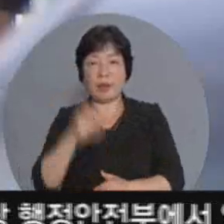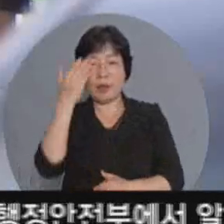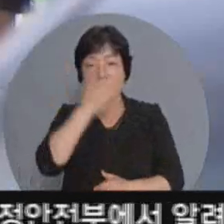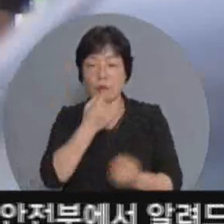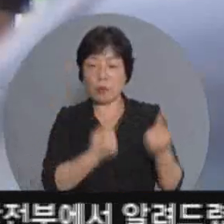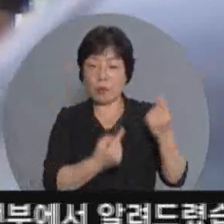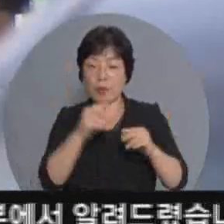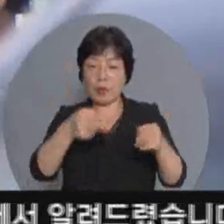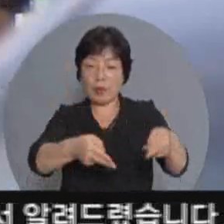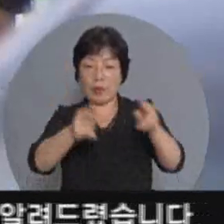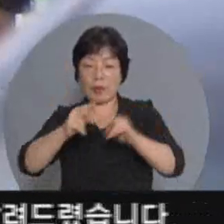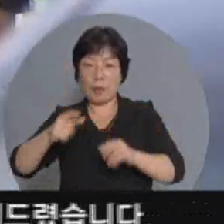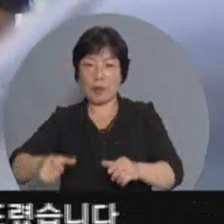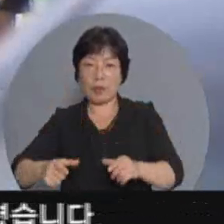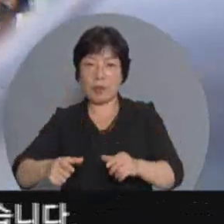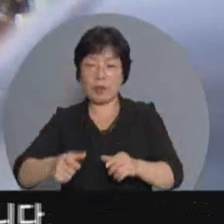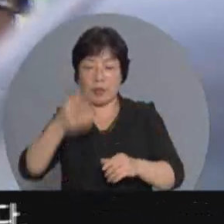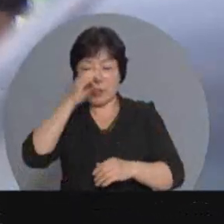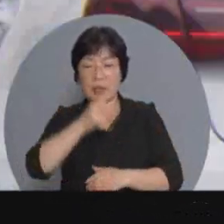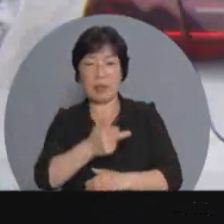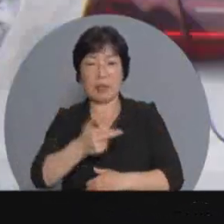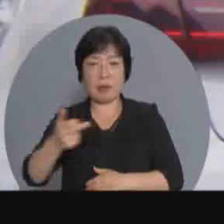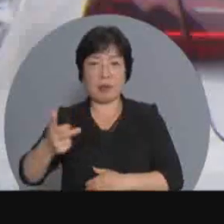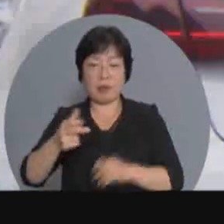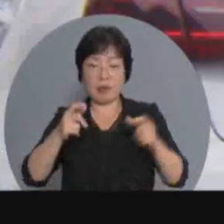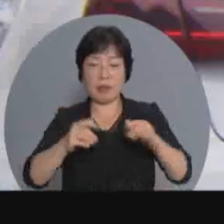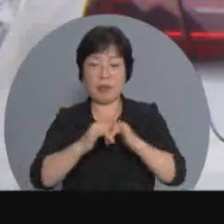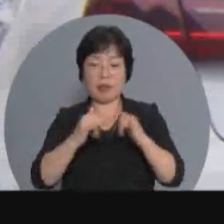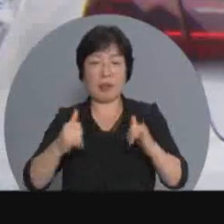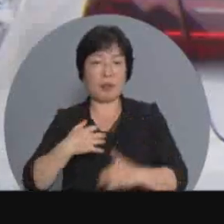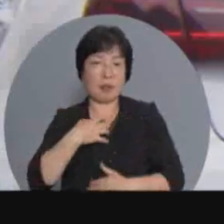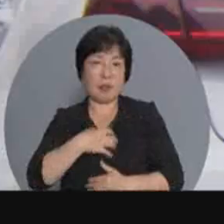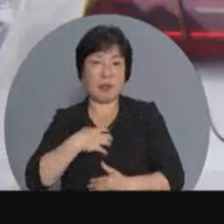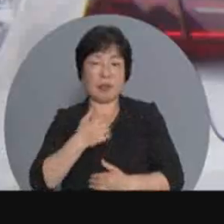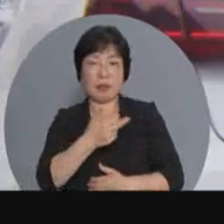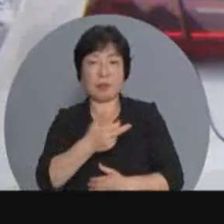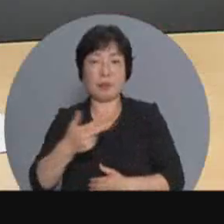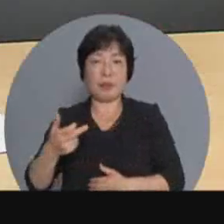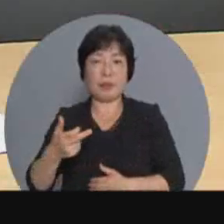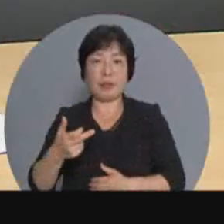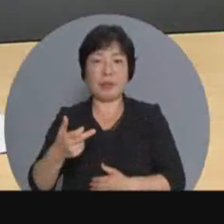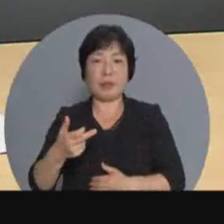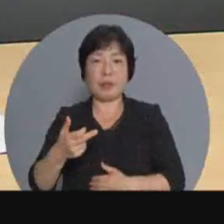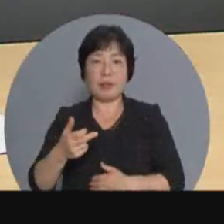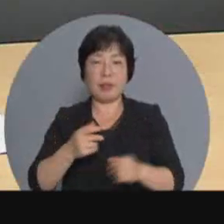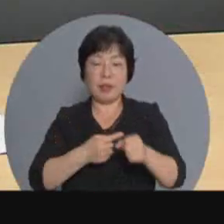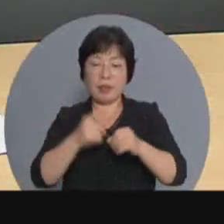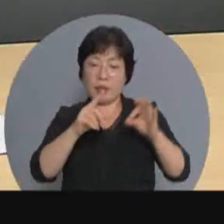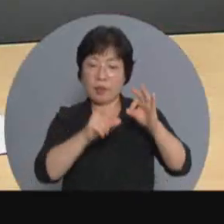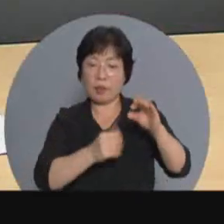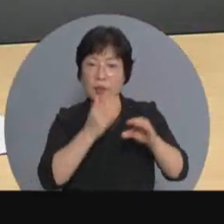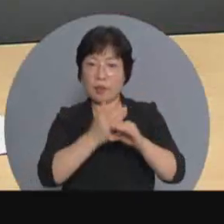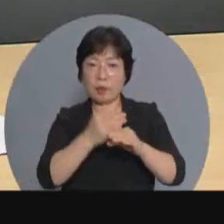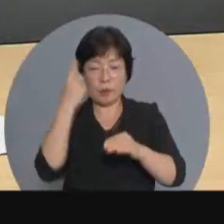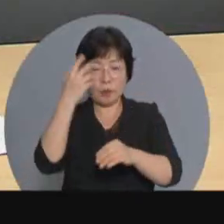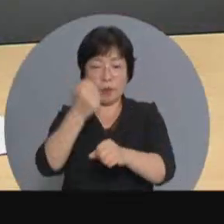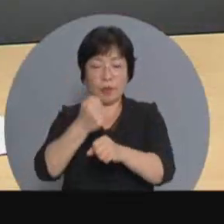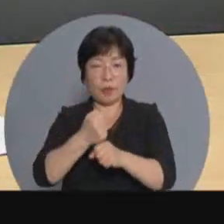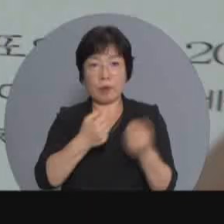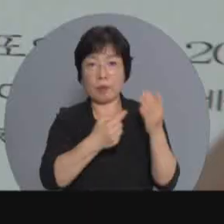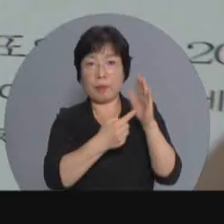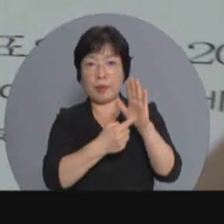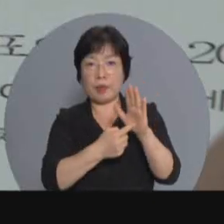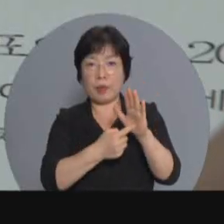여수보다 남해 지역의 낙수 효과가 클 것이라는 지역 내 우려가 크기 때문입니다. 내년 10월쯤 결과가 나올 이번